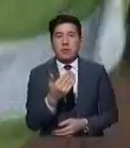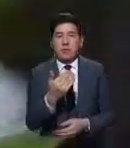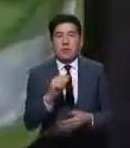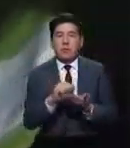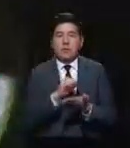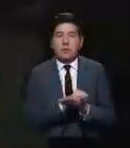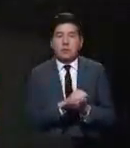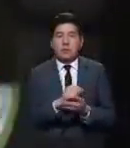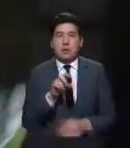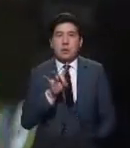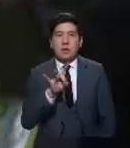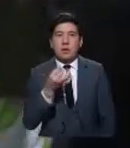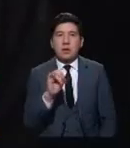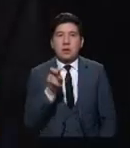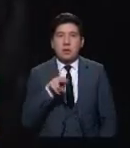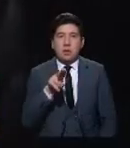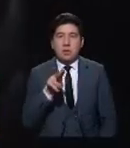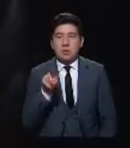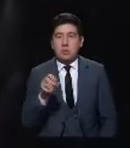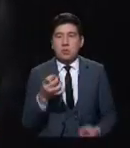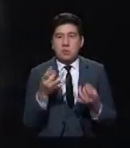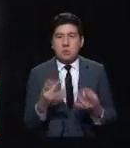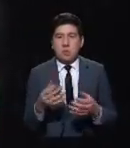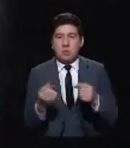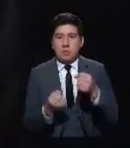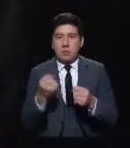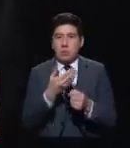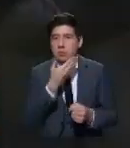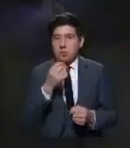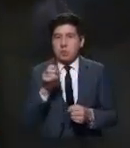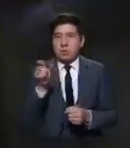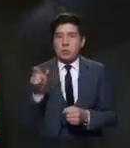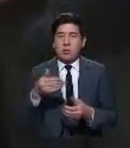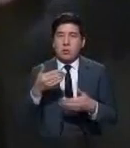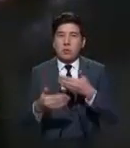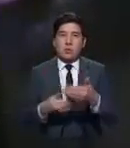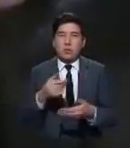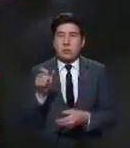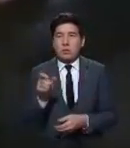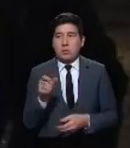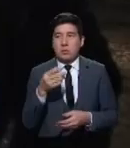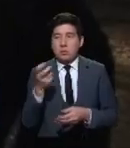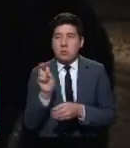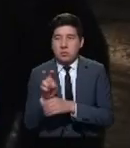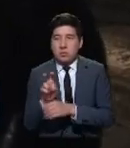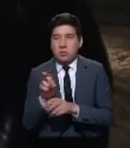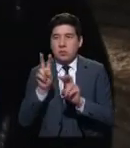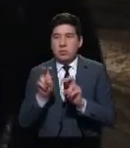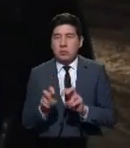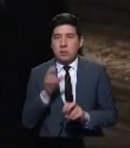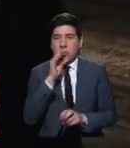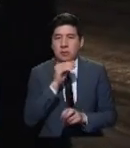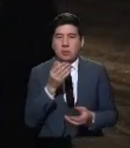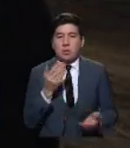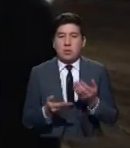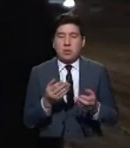Рейд кезінде тәртіп сақшылары тек көлік жүргізушілерін ғана емес, жаяу жүргіншілердің де құжаттарын тексереді. Егер заң бұзушылық орын алса, дер кезінде шара қолданылады. Құжаттарын